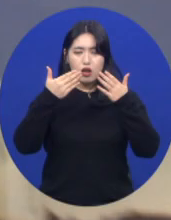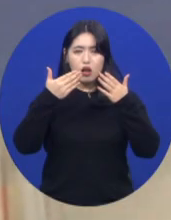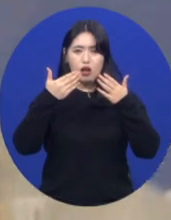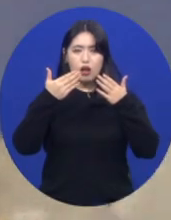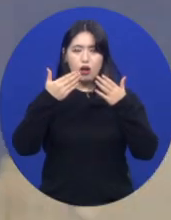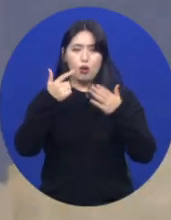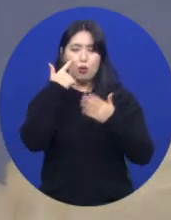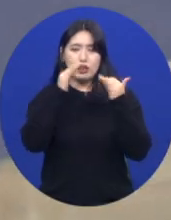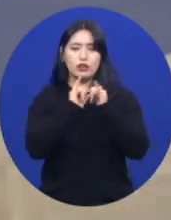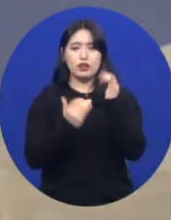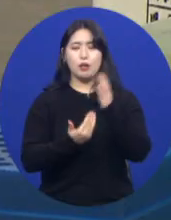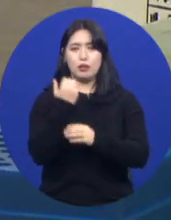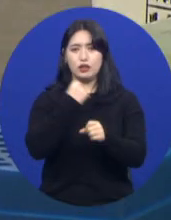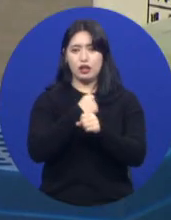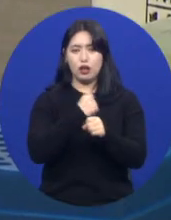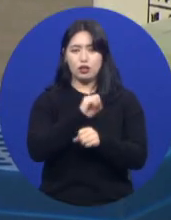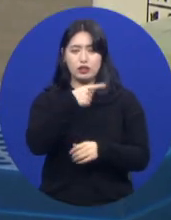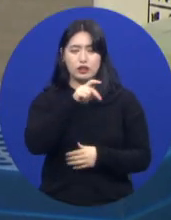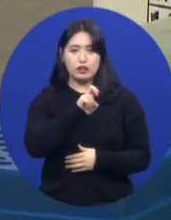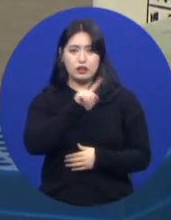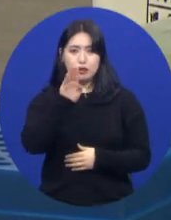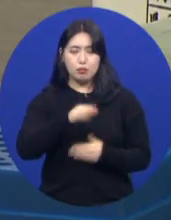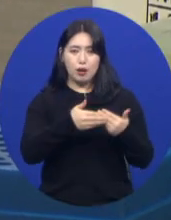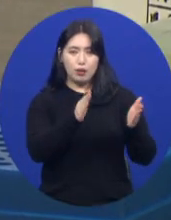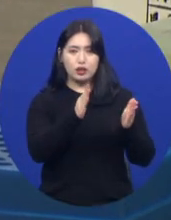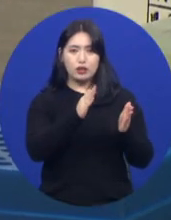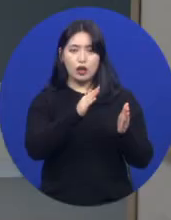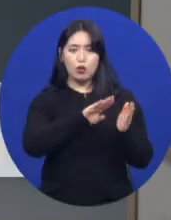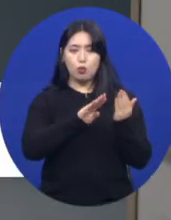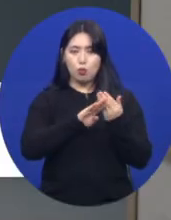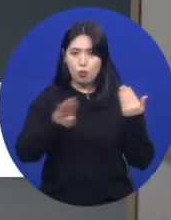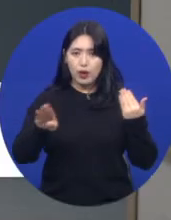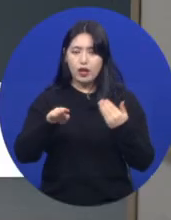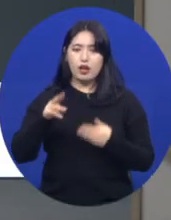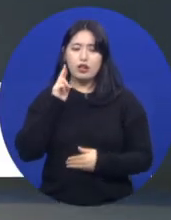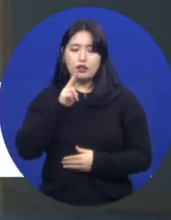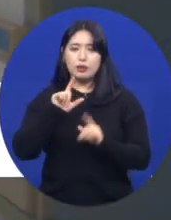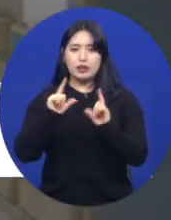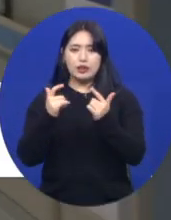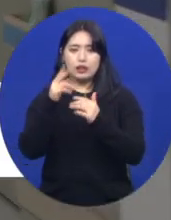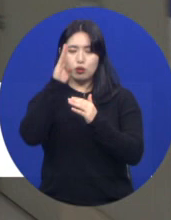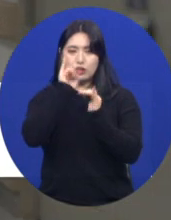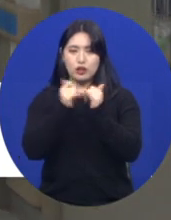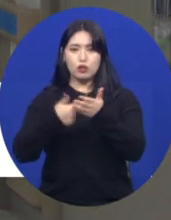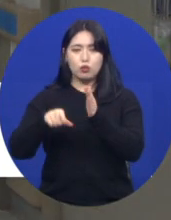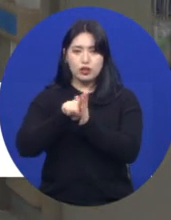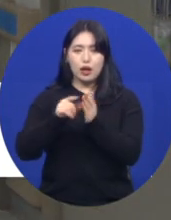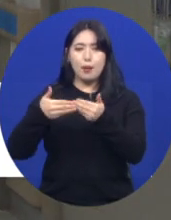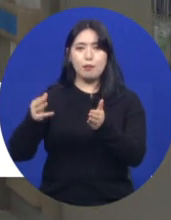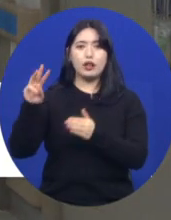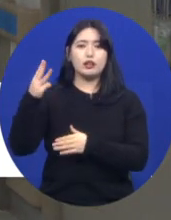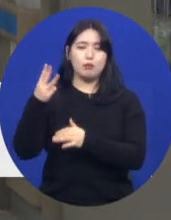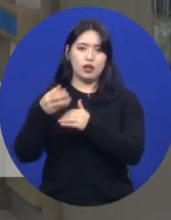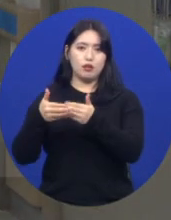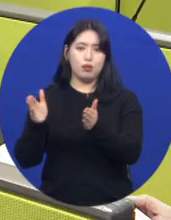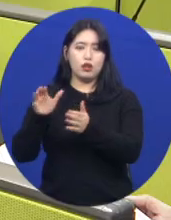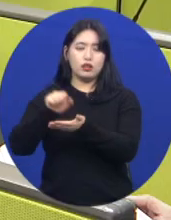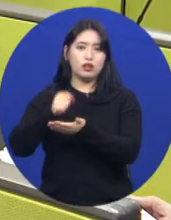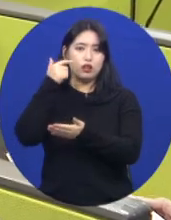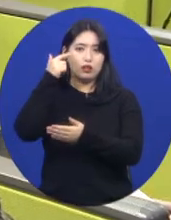가운데 제주도는 음압 영상 왜 예 경증 환자를 위한 생활 치료센터 300 병상을 확보하기로 했습니다